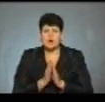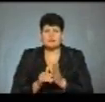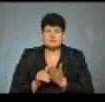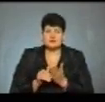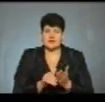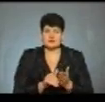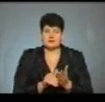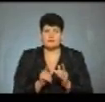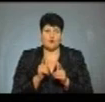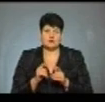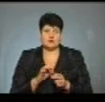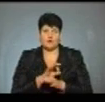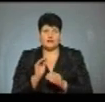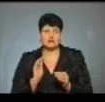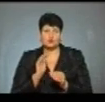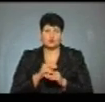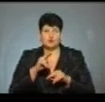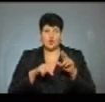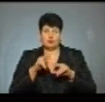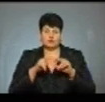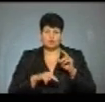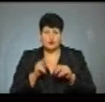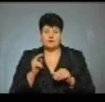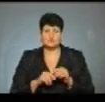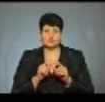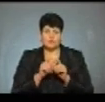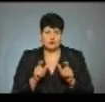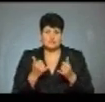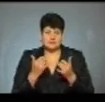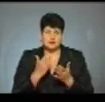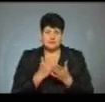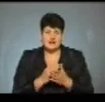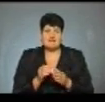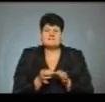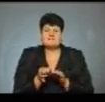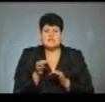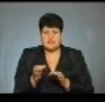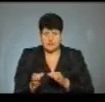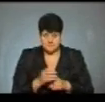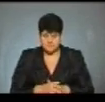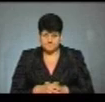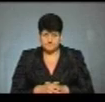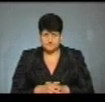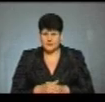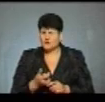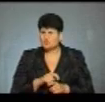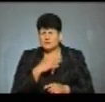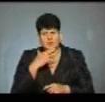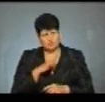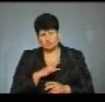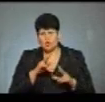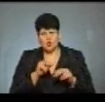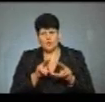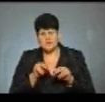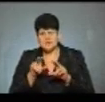посприяти і погодити проєкт добудови Старотарасської школи, яка зараз носить статус філії. Дуже багато було обіцянок, дуже